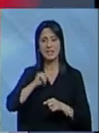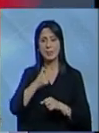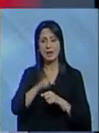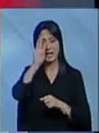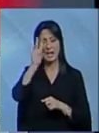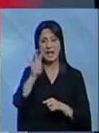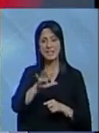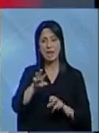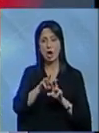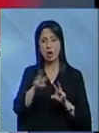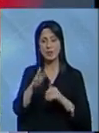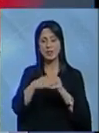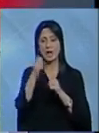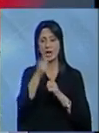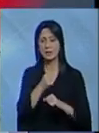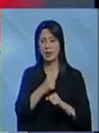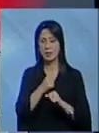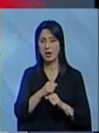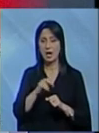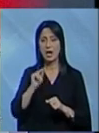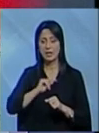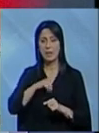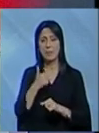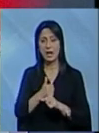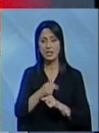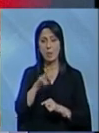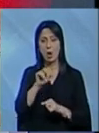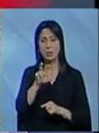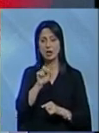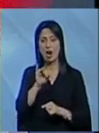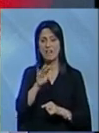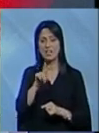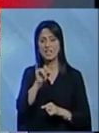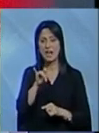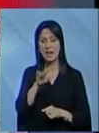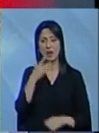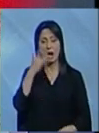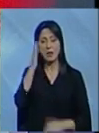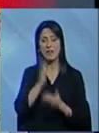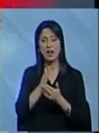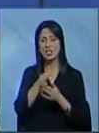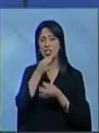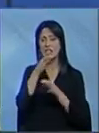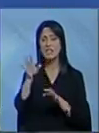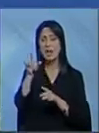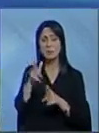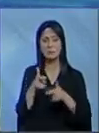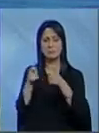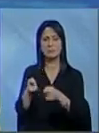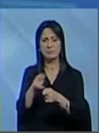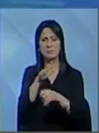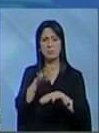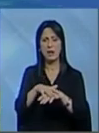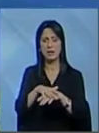ირანის საგარეო საქმეთა მინისტრს სანქციები დაუწესა. დეპარტამენტის განცხადებით მოჰამედ ჯავად ზარიფს ამერიკაში არსებული ნებისმიერი აქტივი გაეყინება.